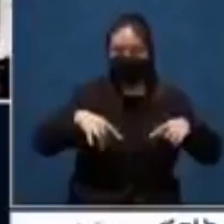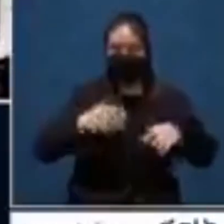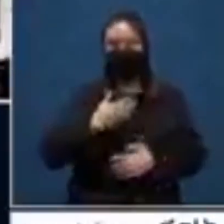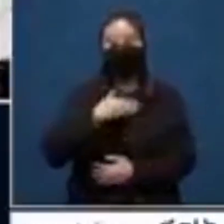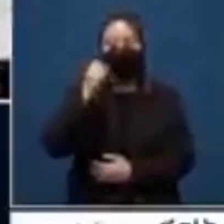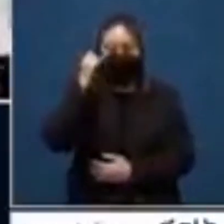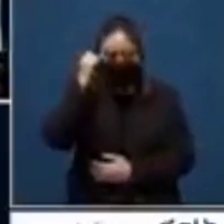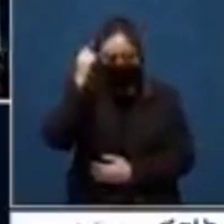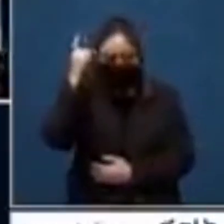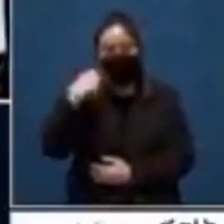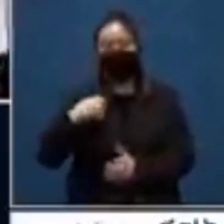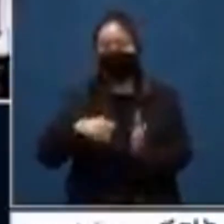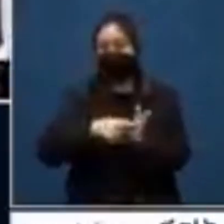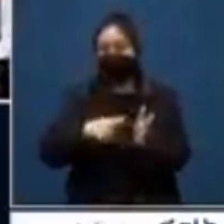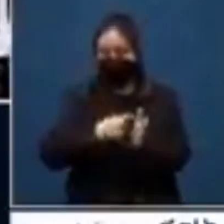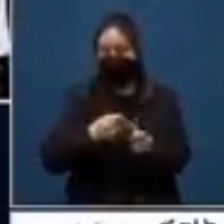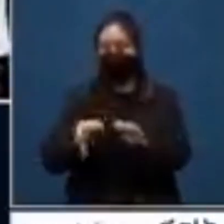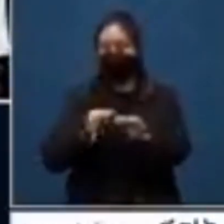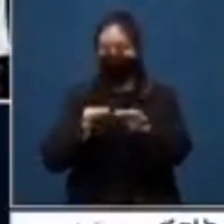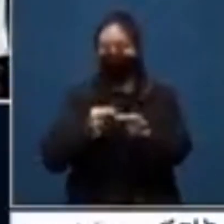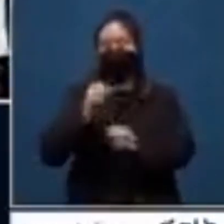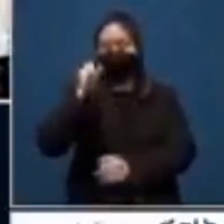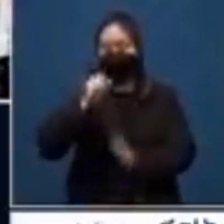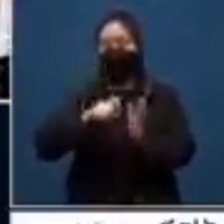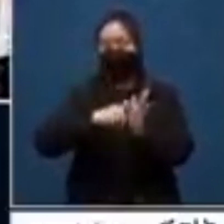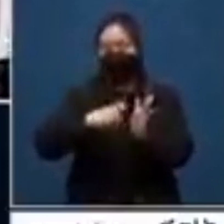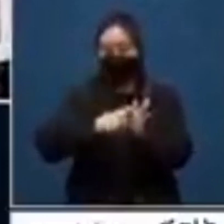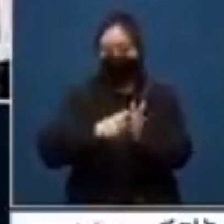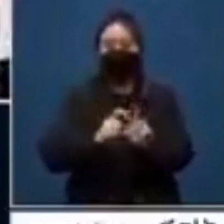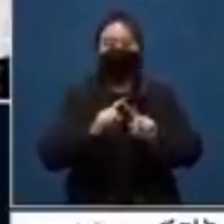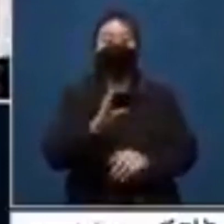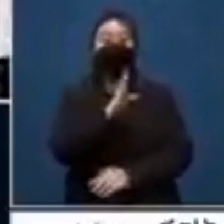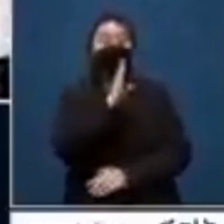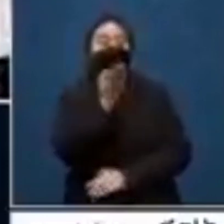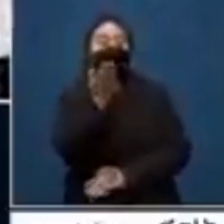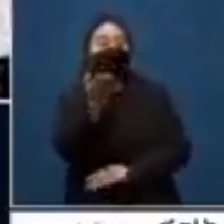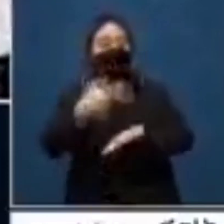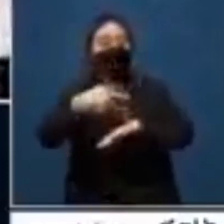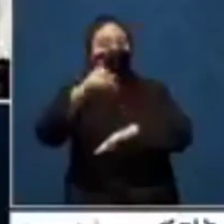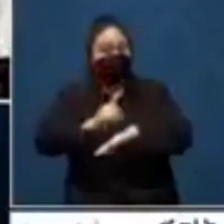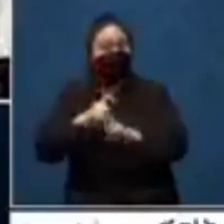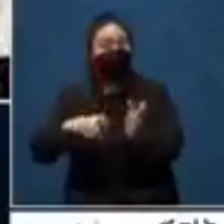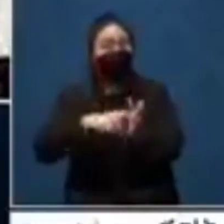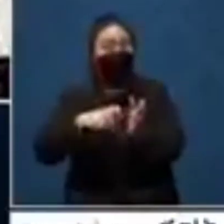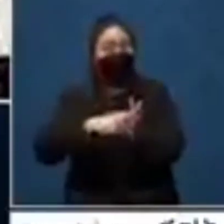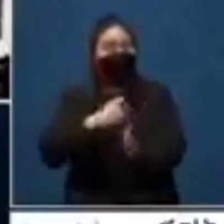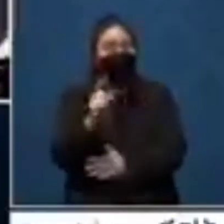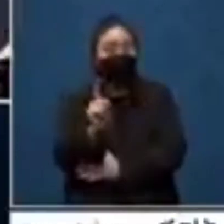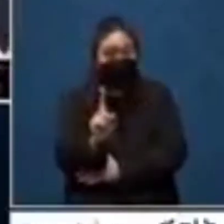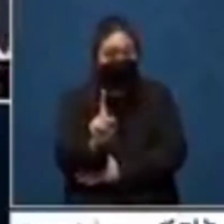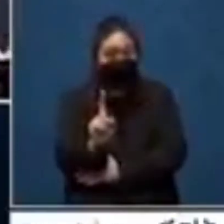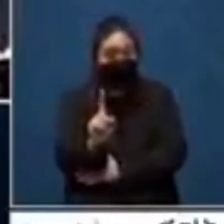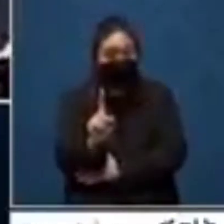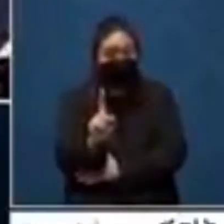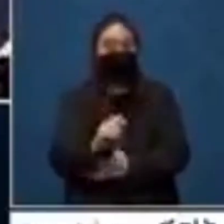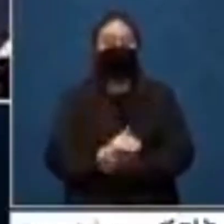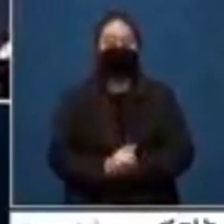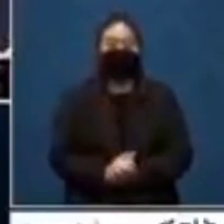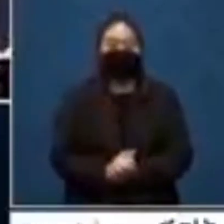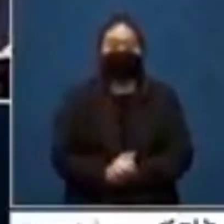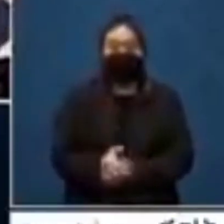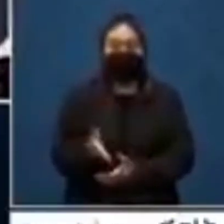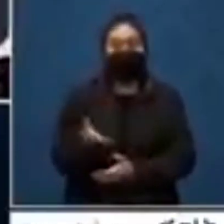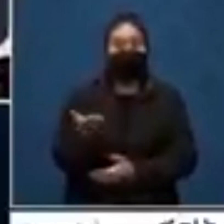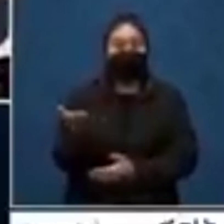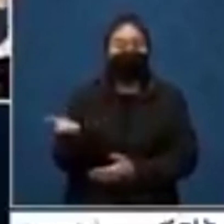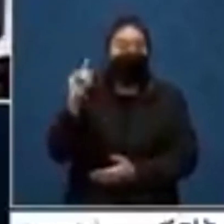ใจเราใช้เหตุผลในการพูดคุยกันครับดังนั้นเนี่ยถ้าเกิดท่านประธานมีเหตุผลอันใดนะครับในการที่ไม่สามารถที่ไม่อนุญาต